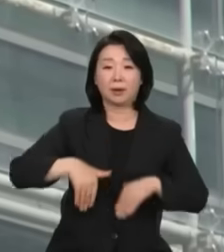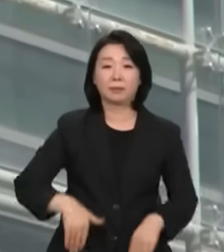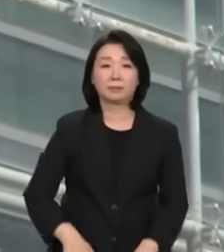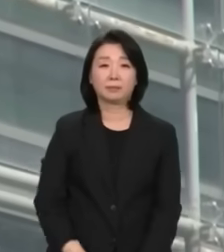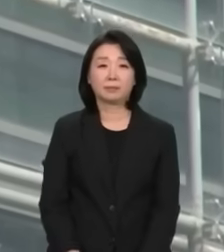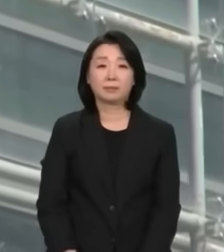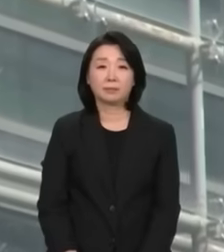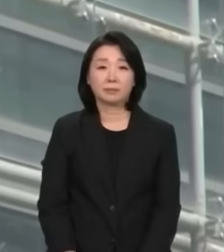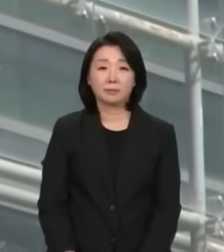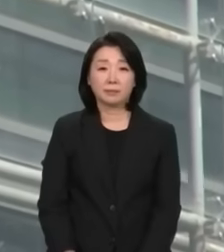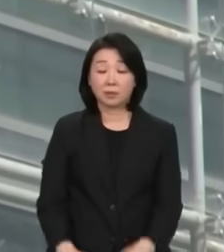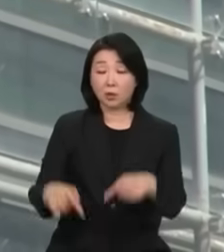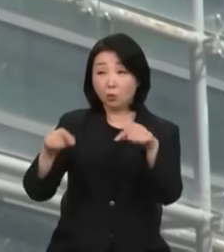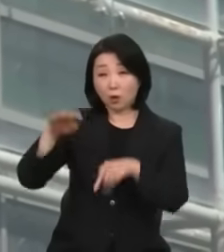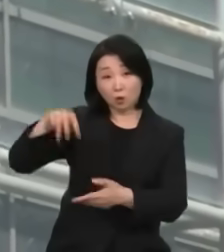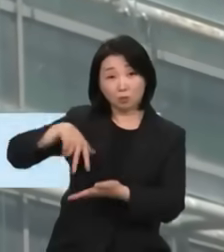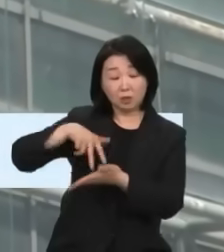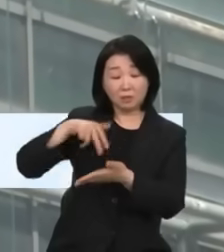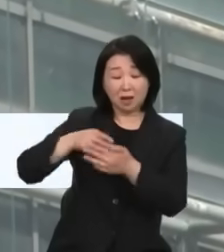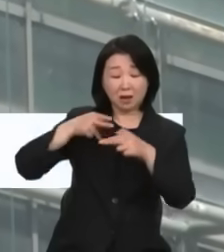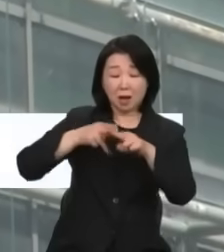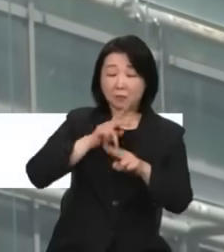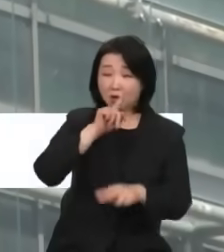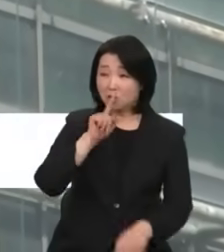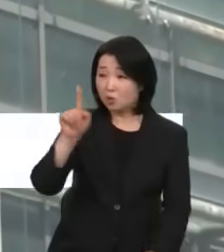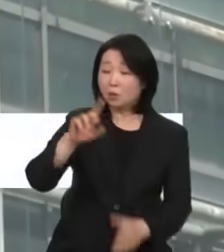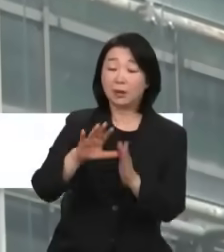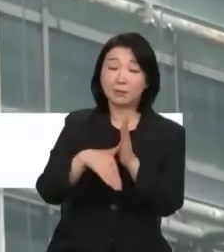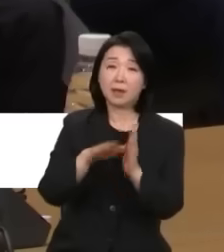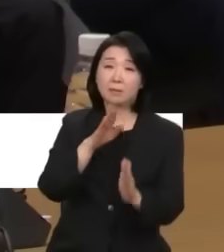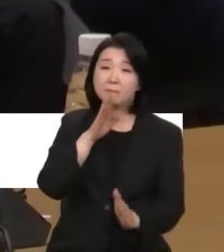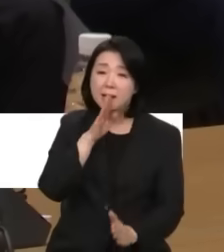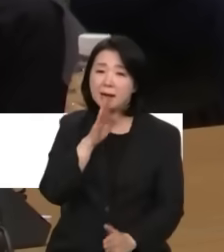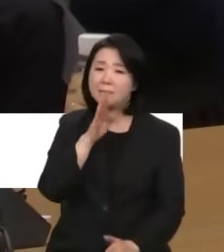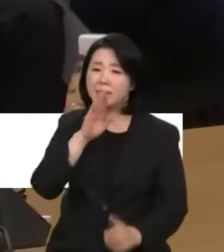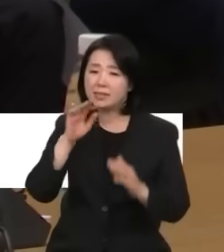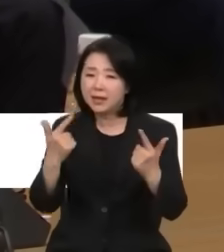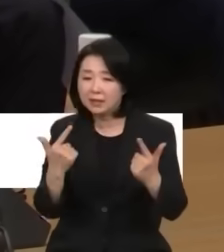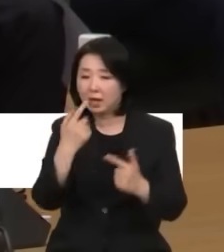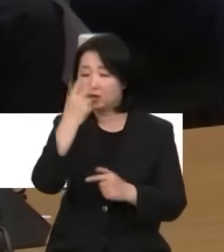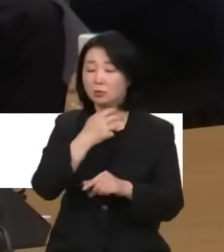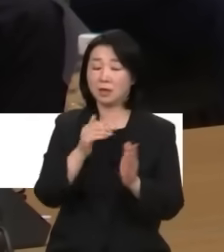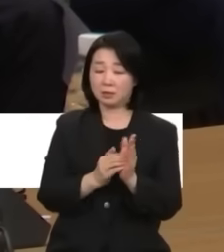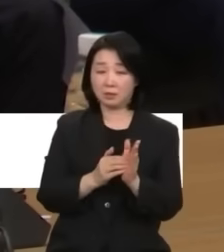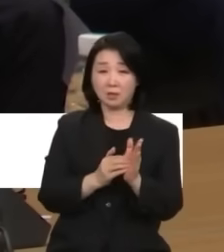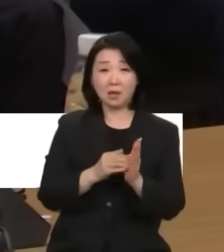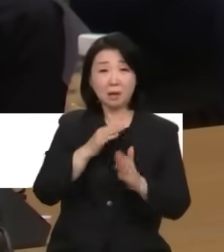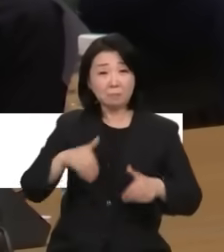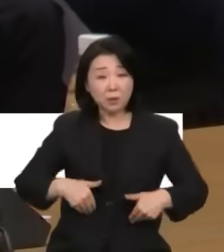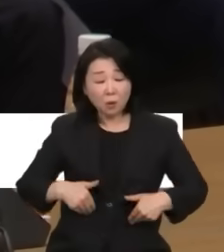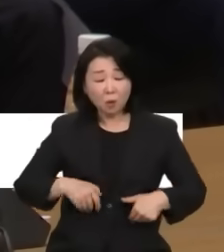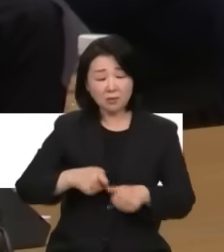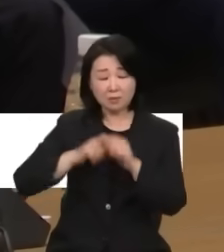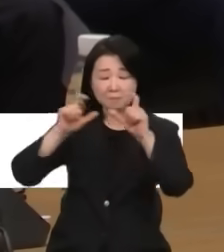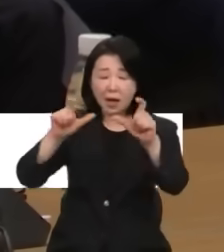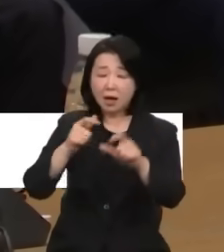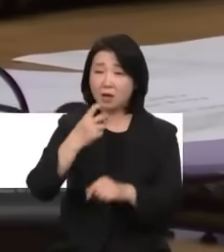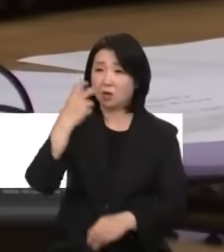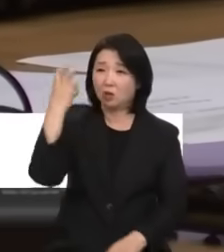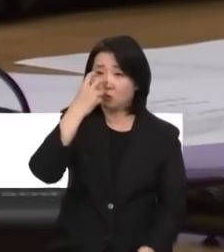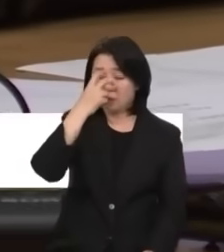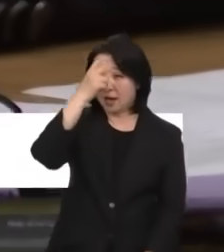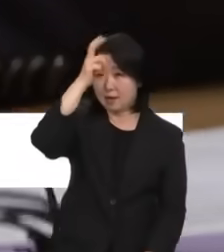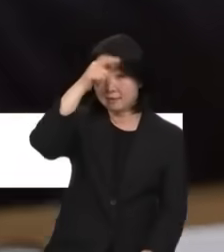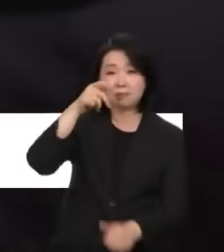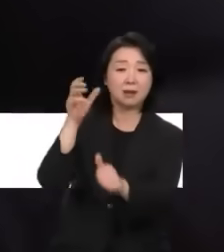예상됩니다. 외교부는 갑질 신고 접수 시 사실 여부 등을 조사하고 만약 필요하다면 징계 조치와 수사 의뢰 등을 할